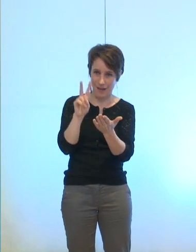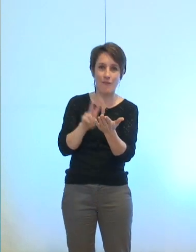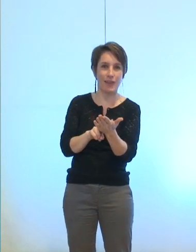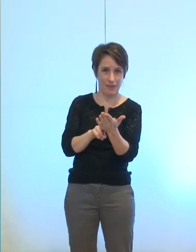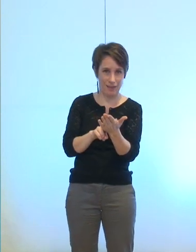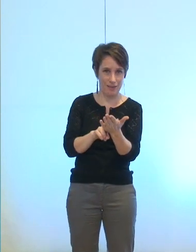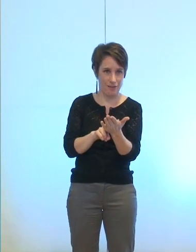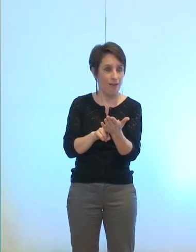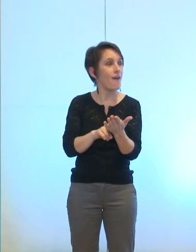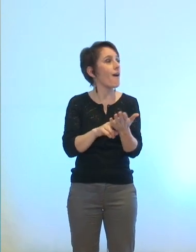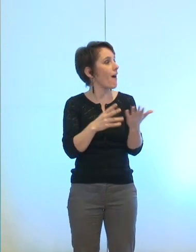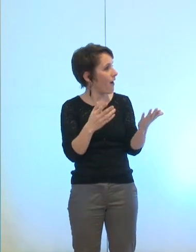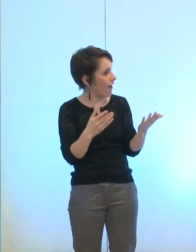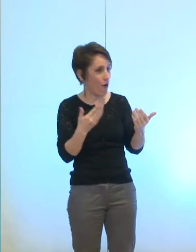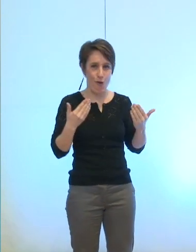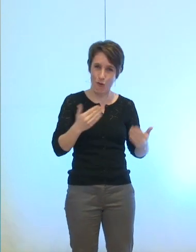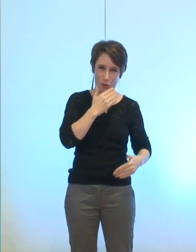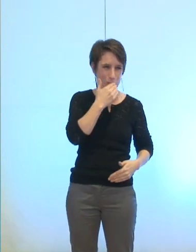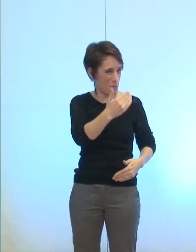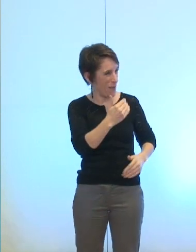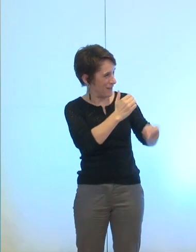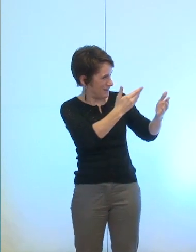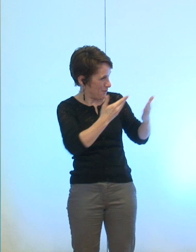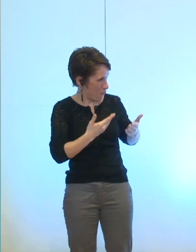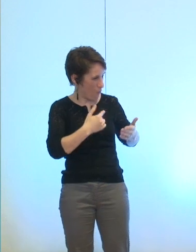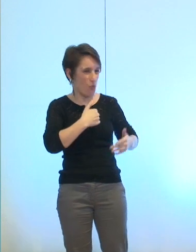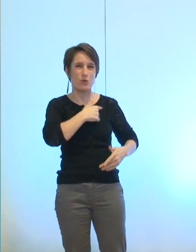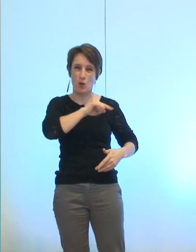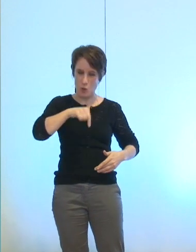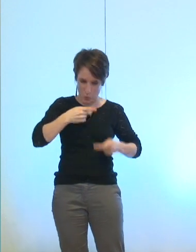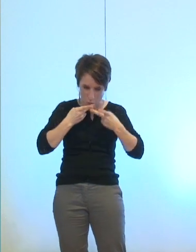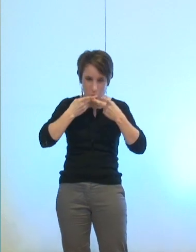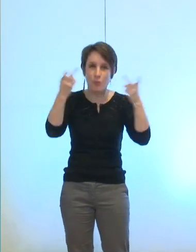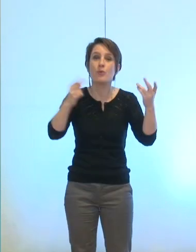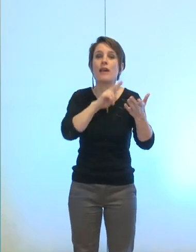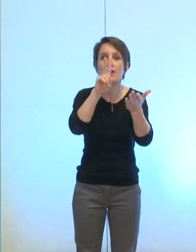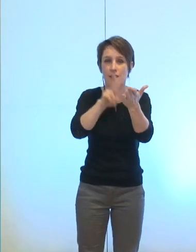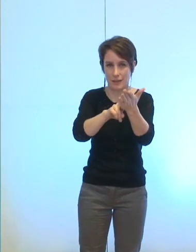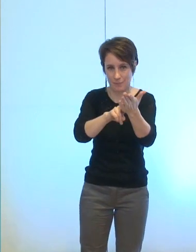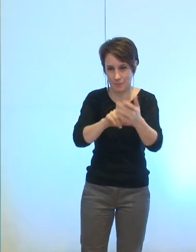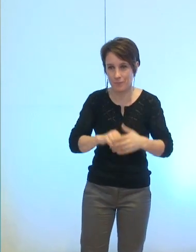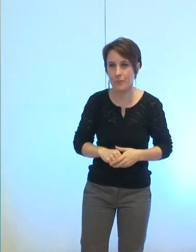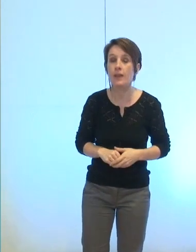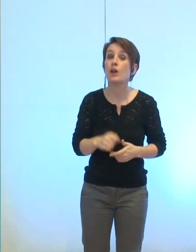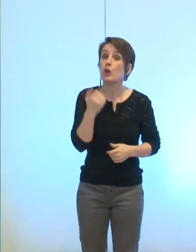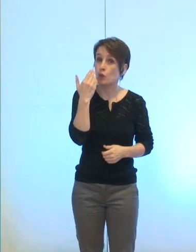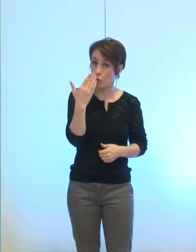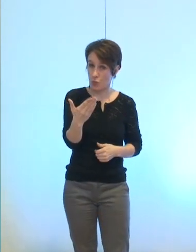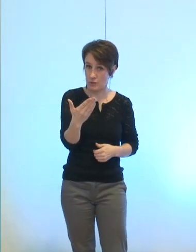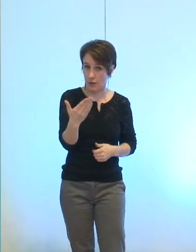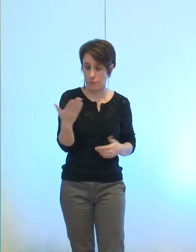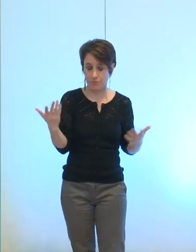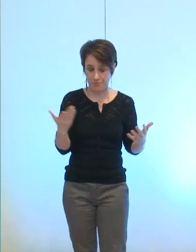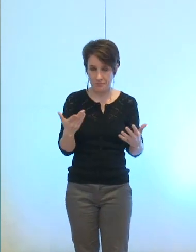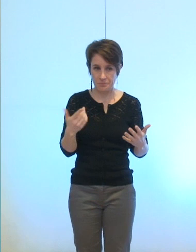l'occasion de l'énoncer et pour que les choses soient claires pour ce faire je m'appuai sur